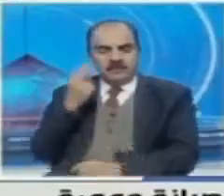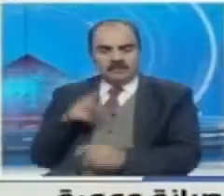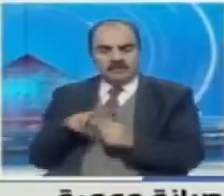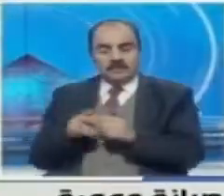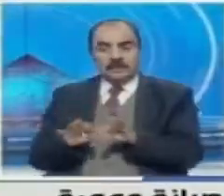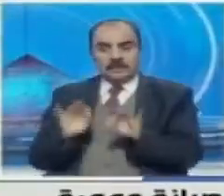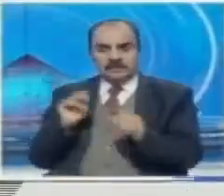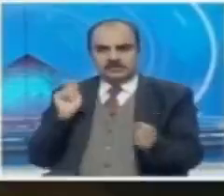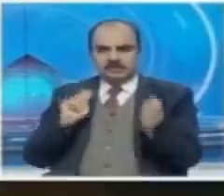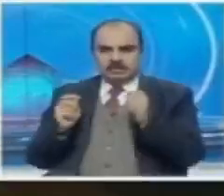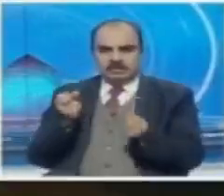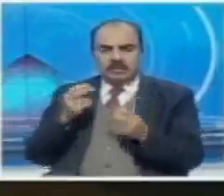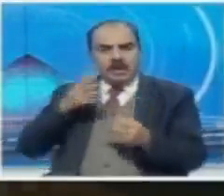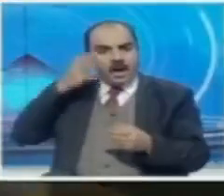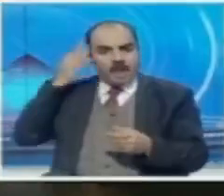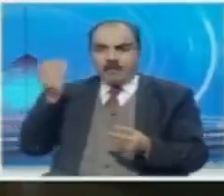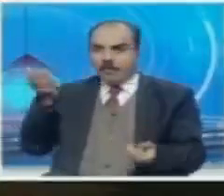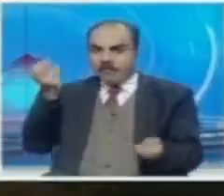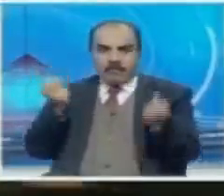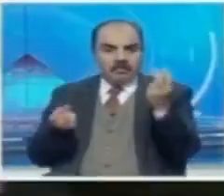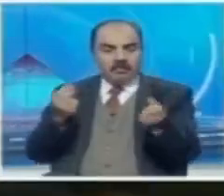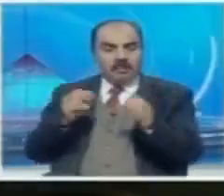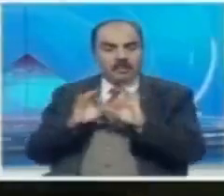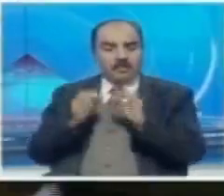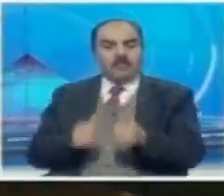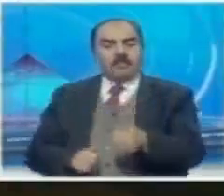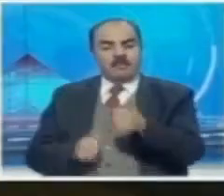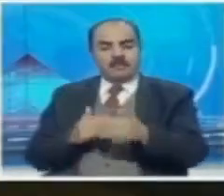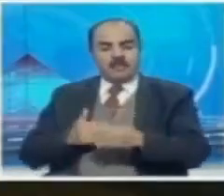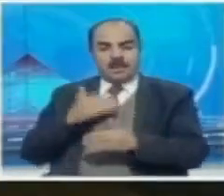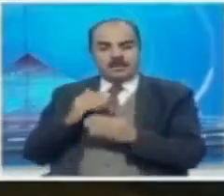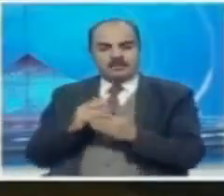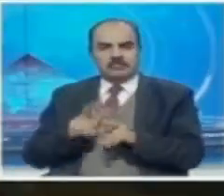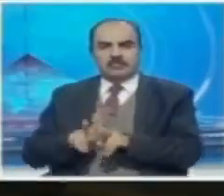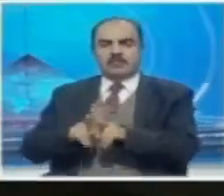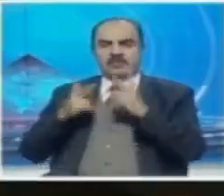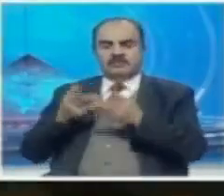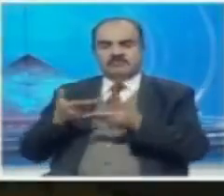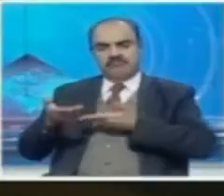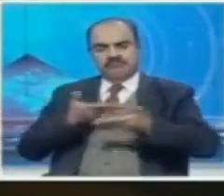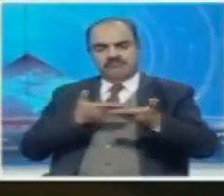مستحدثة طرحها الخبراء المختصون خلال المؤتمر والتي ستحدث صفرة نوعية في مأمونية